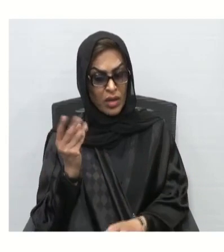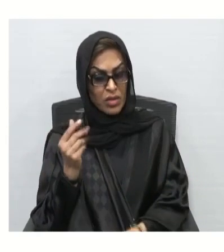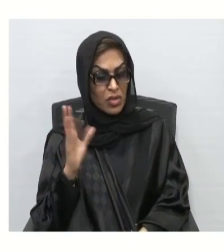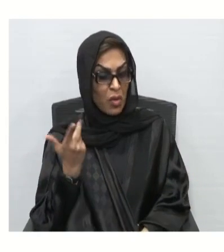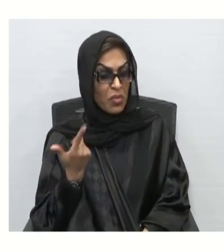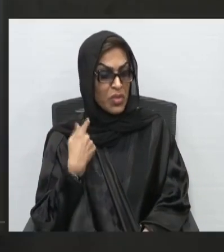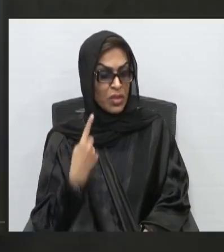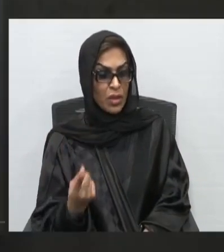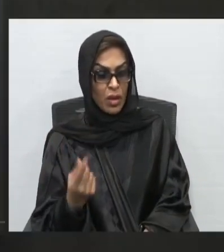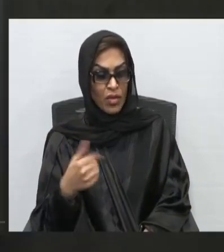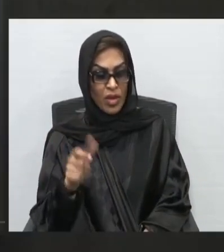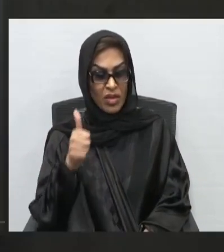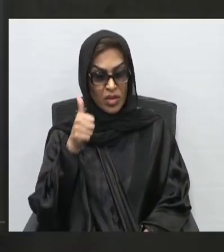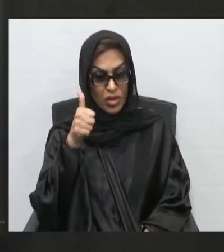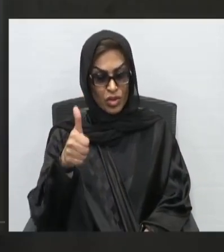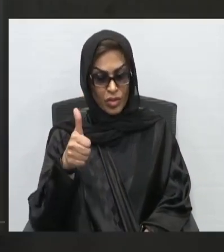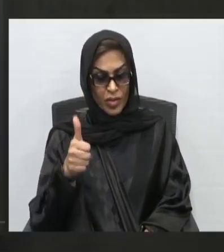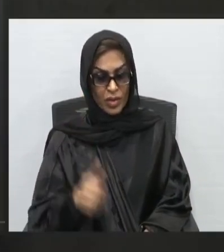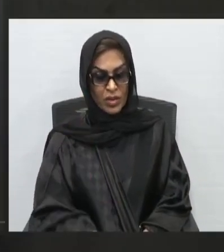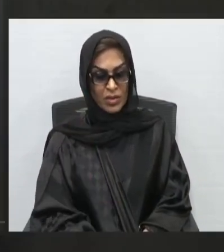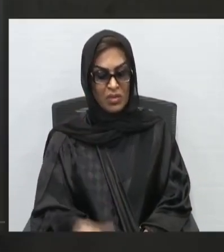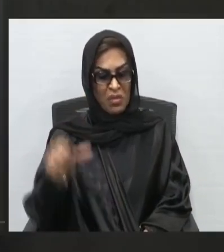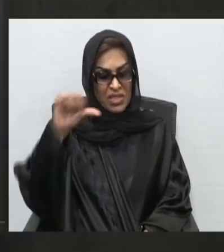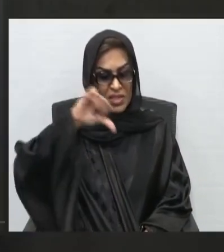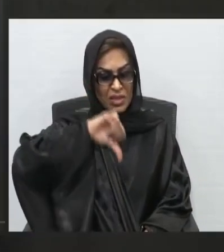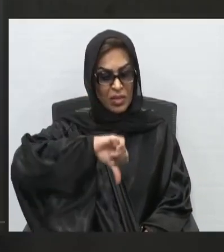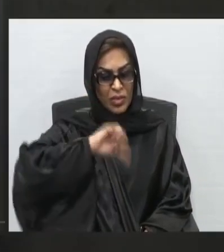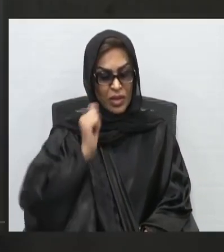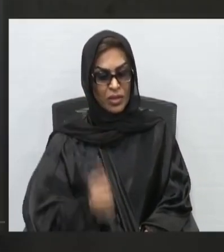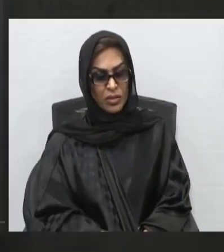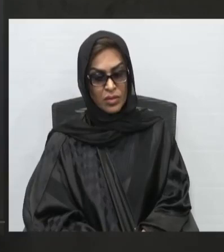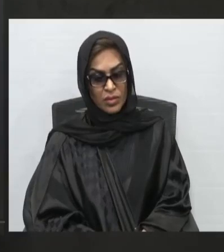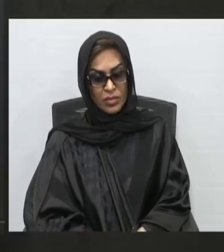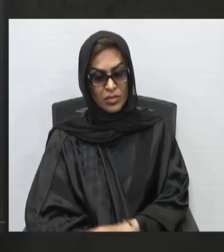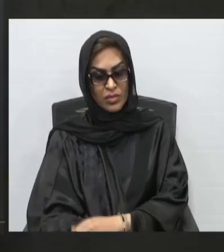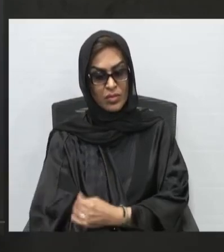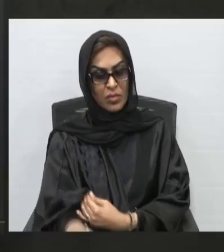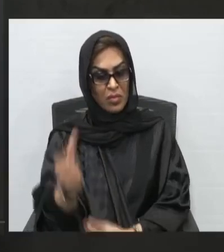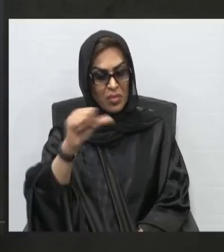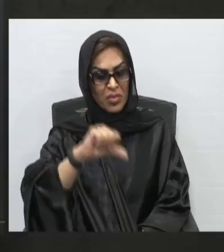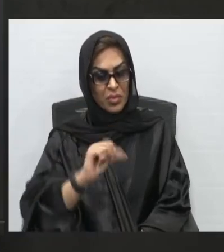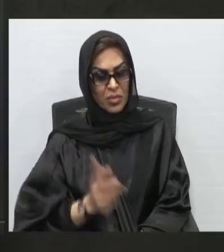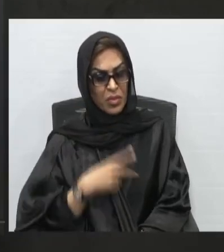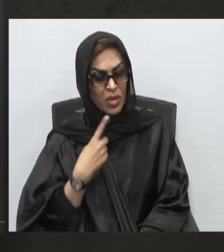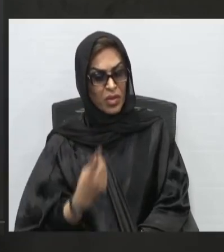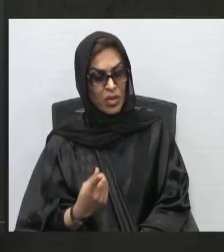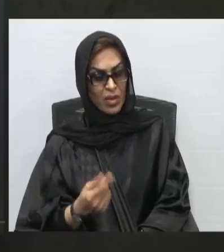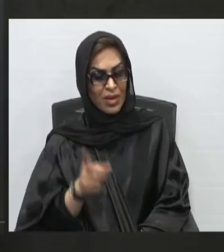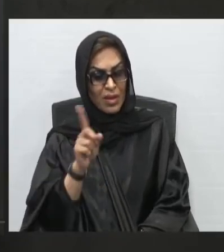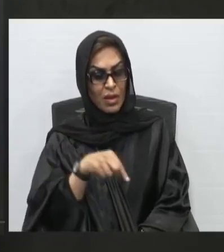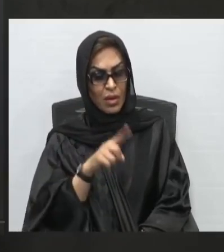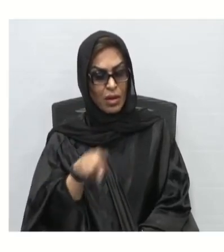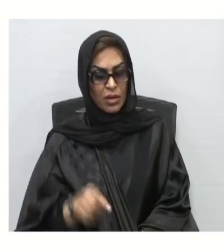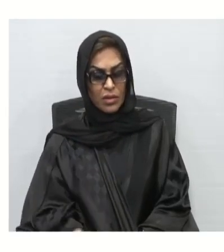هذه ايجابيات التجاره الرقميه لكن ما السلبيات ما الاشياء التي قد تحدث فيها خطا